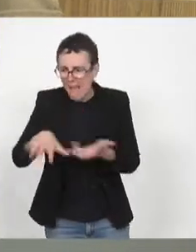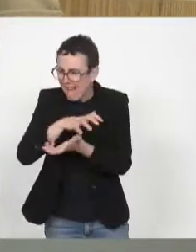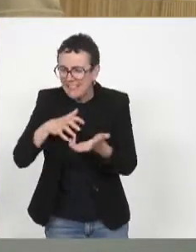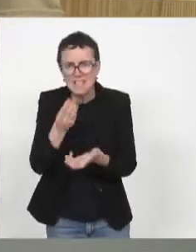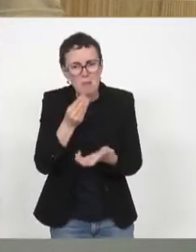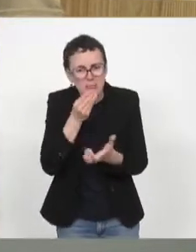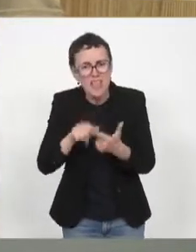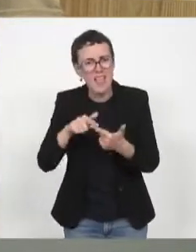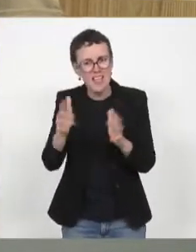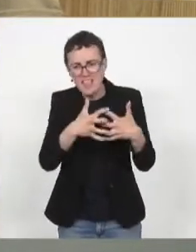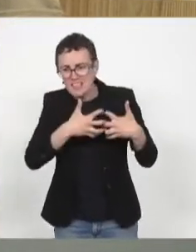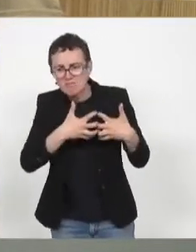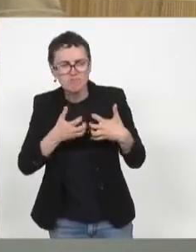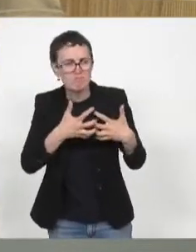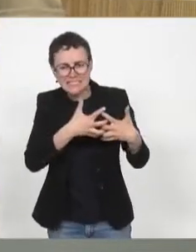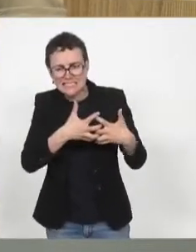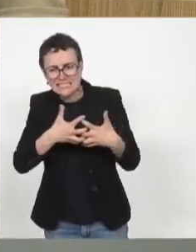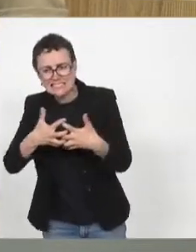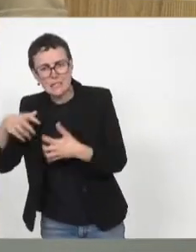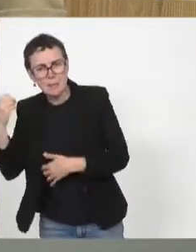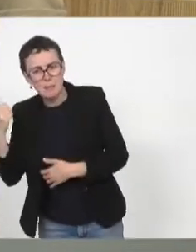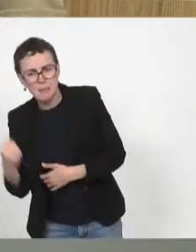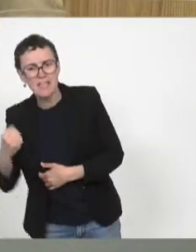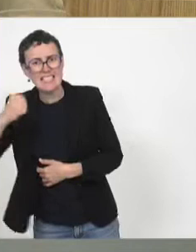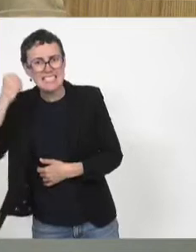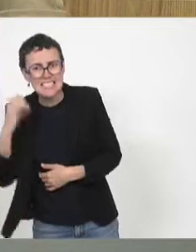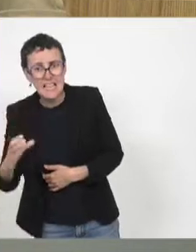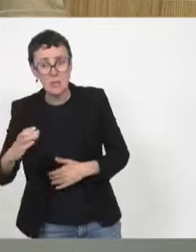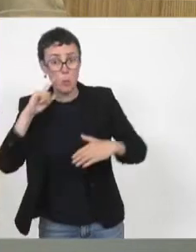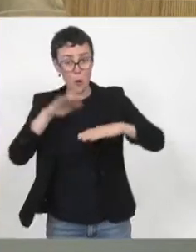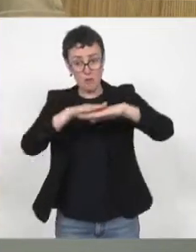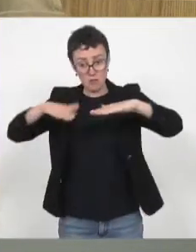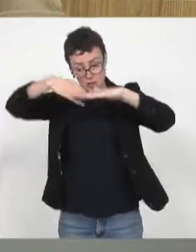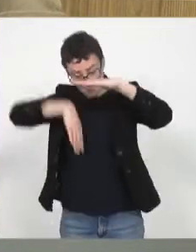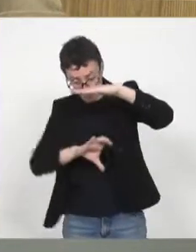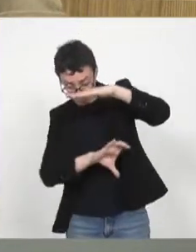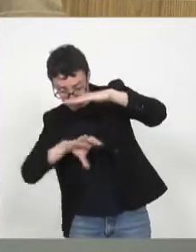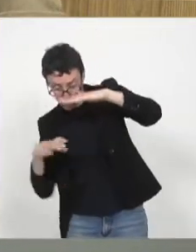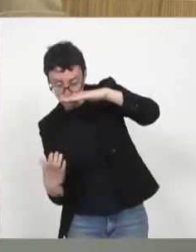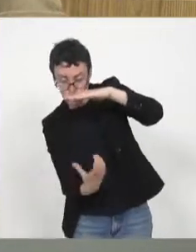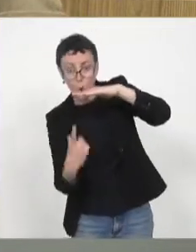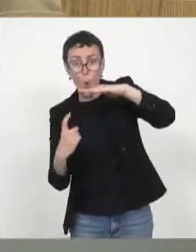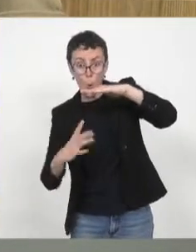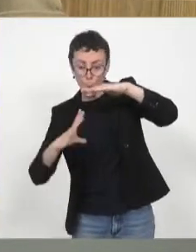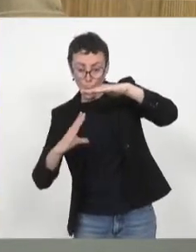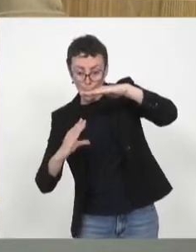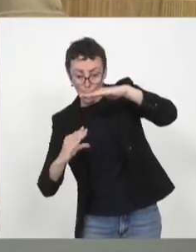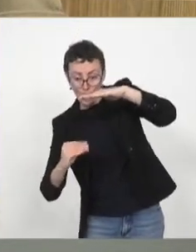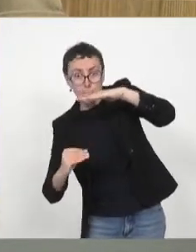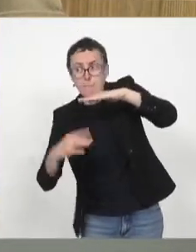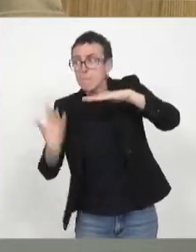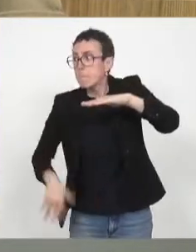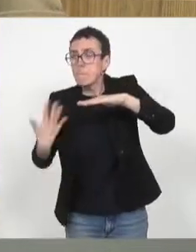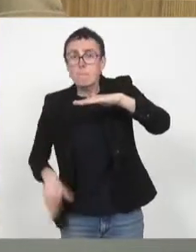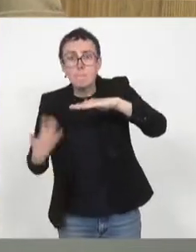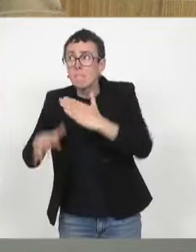sécheresse. Le niveau de nos nappes phréatiques est très inquiétant. Les dernières données du GIEC, nous vous demandons un arrêt actuel